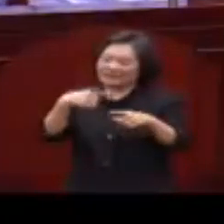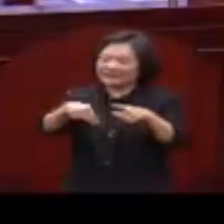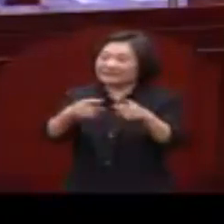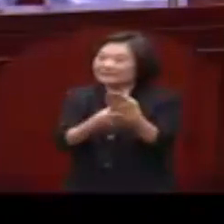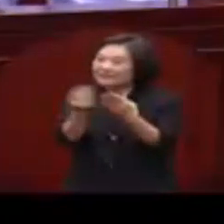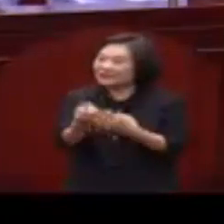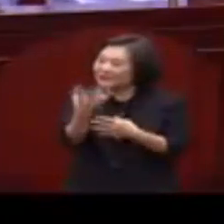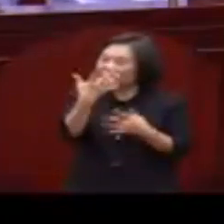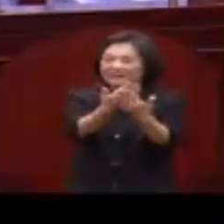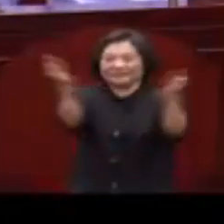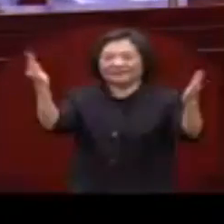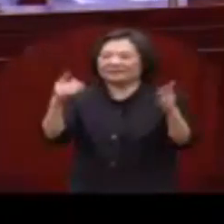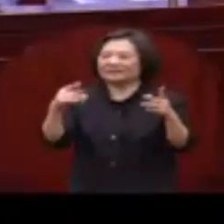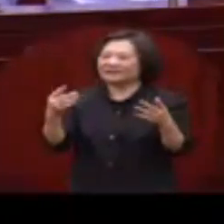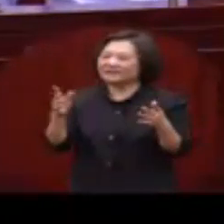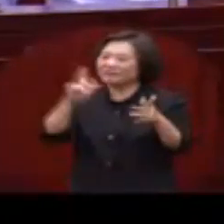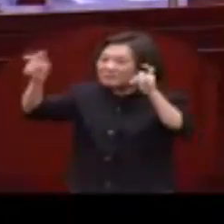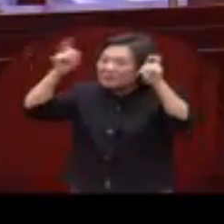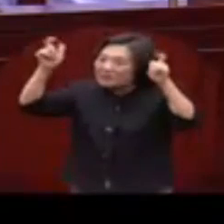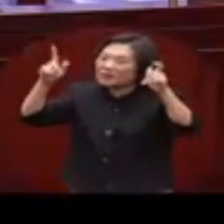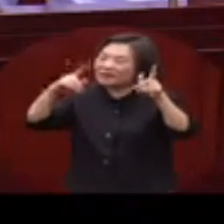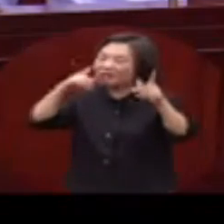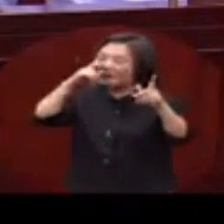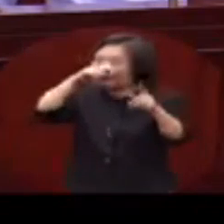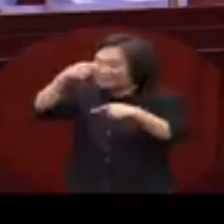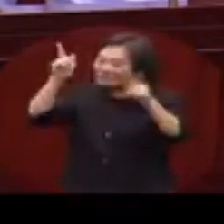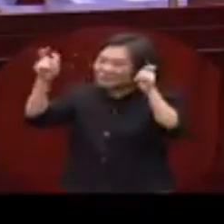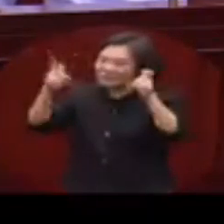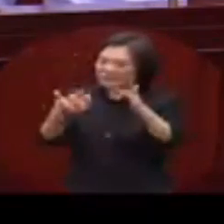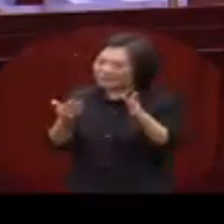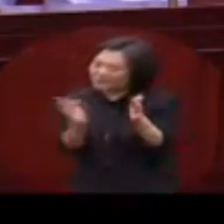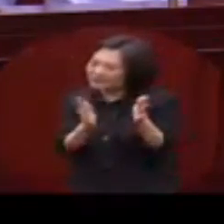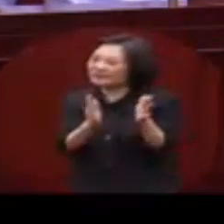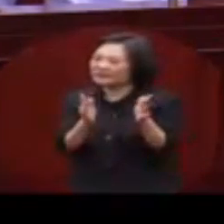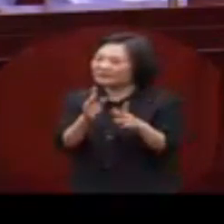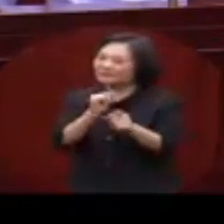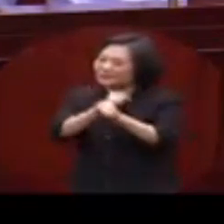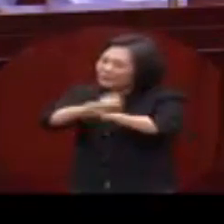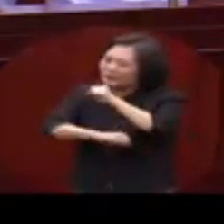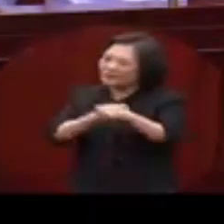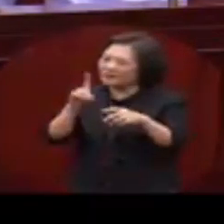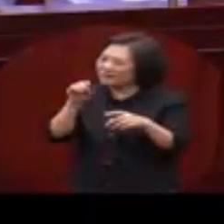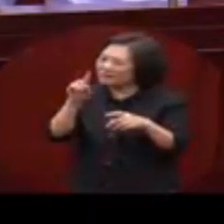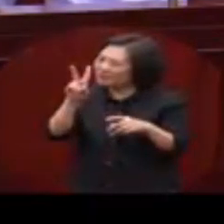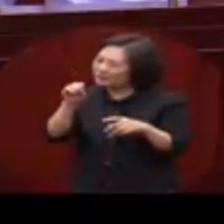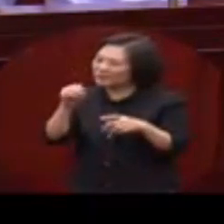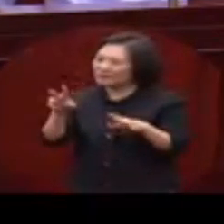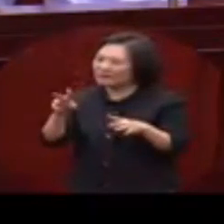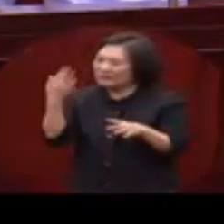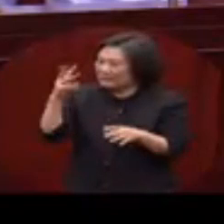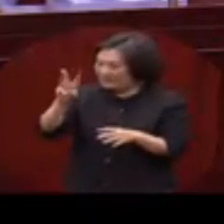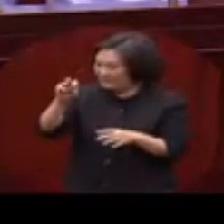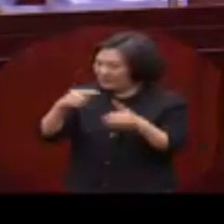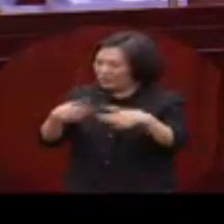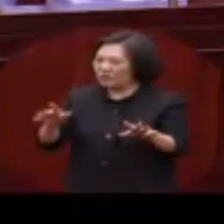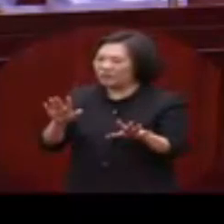概。在春节前后，你知道哈，这个会办，这个大概每次差不多1-2万，都以前大概3万人上下的